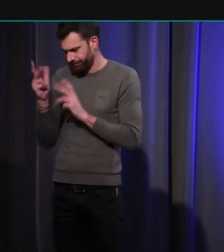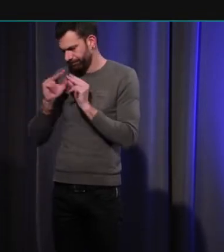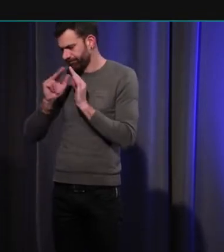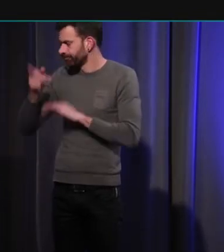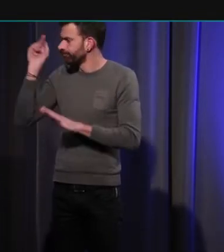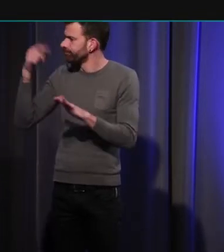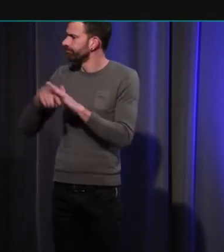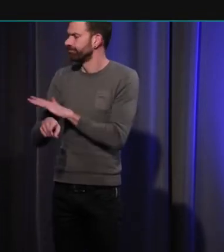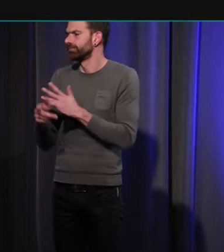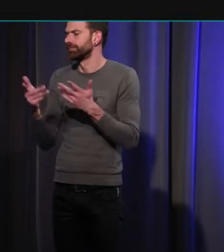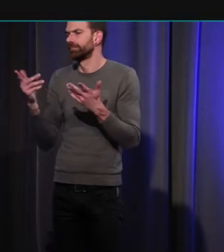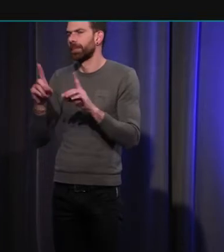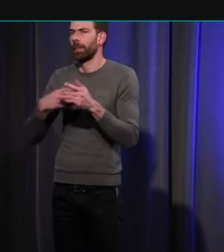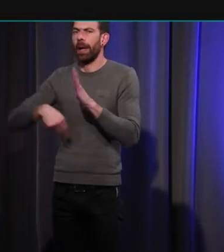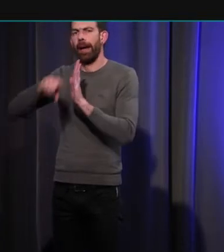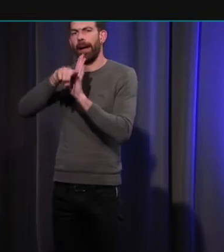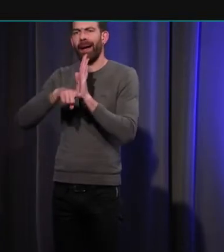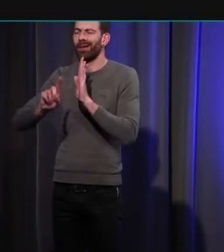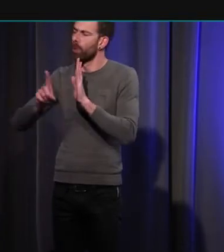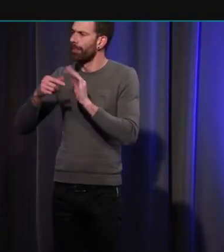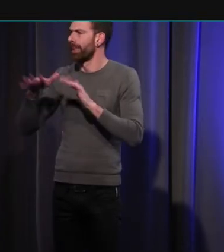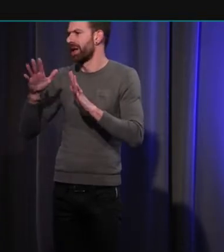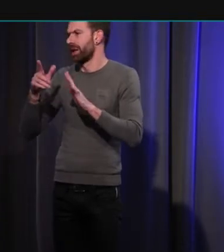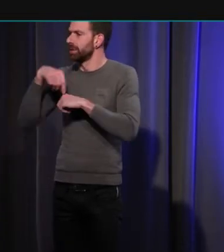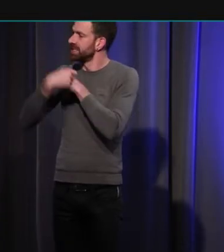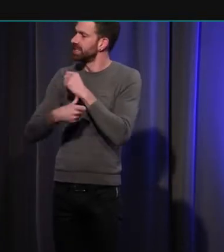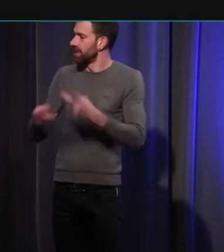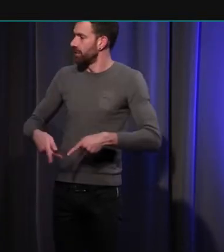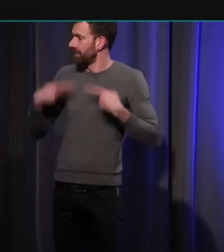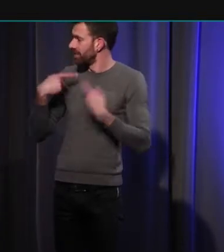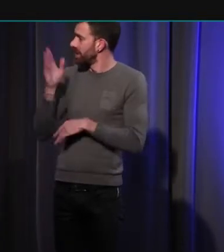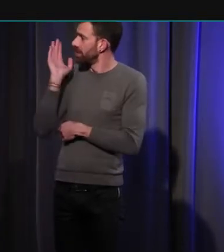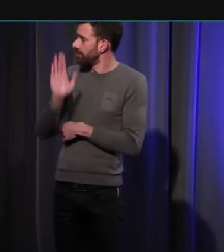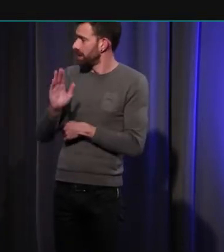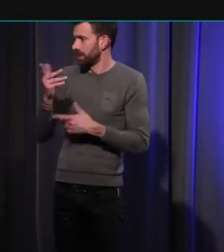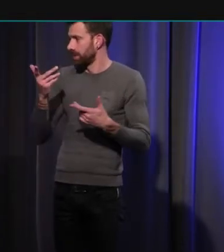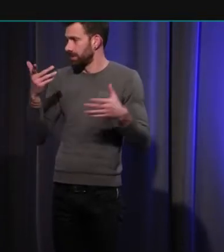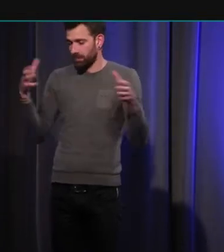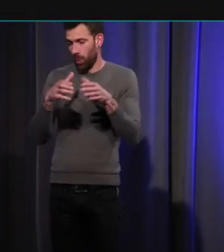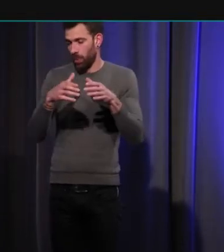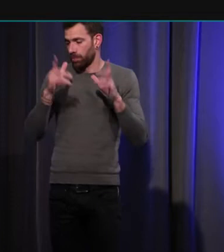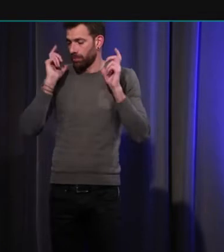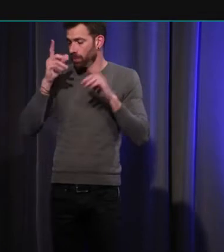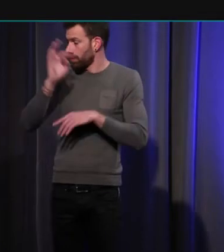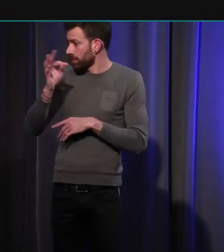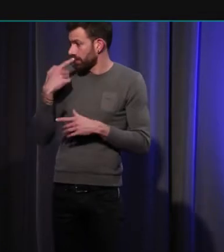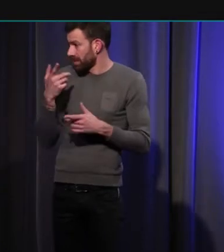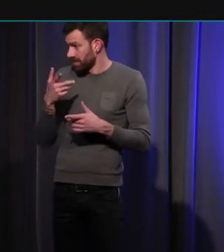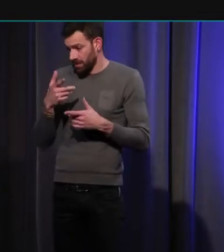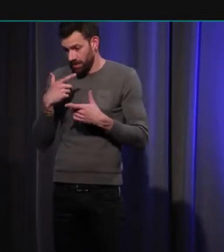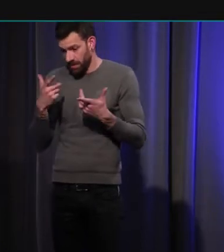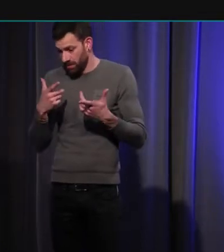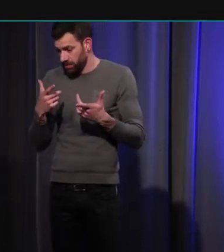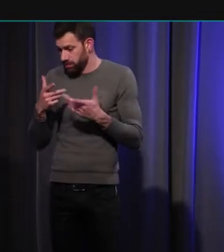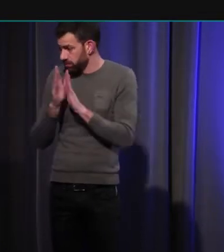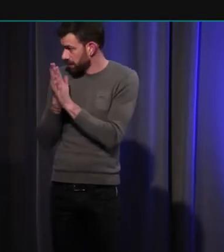non pas la règle mais le mode de vie des templiers dans ces petites hausses trop puisque hull qui est très facile d'accès il est même en traduction française